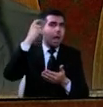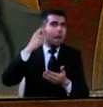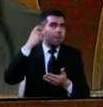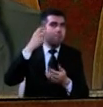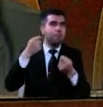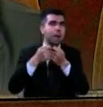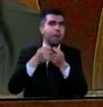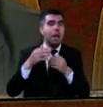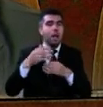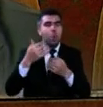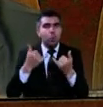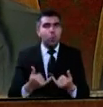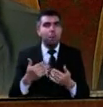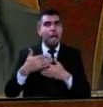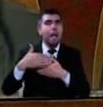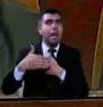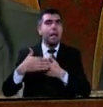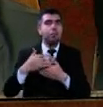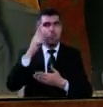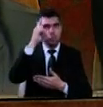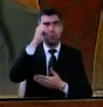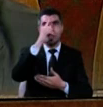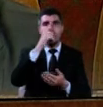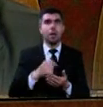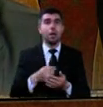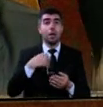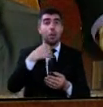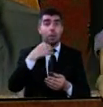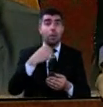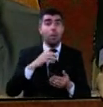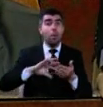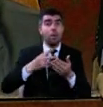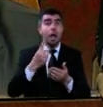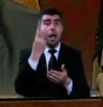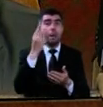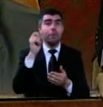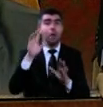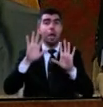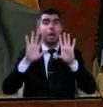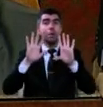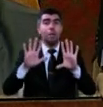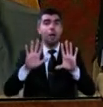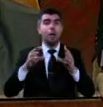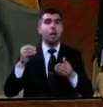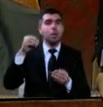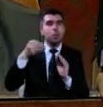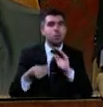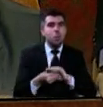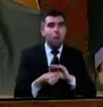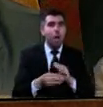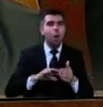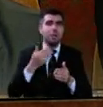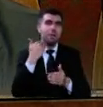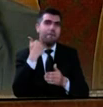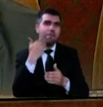واليوم هو اقرب من اي وقت مضى، لا سيما ان ضياع هذا الحلم سنه 2010 كان بفضل الرشاوه والفساد كما